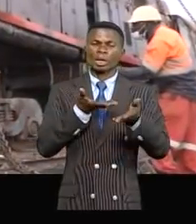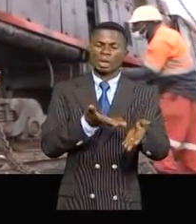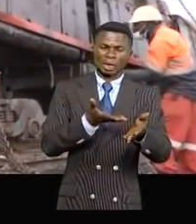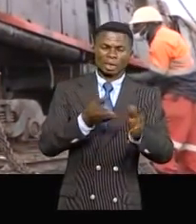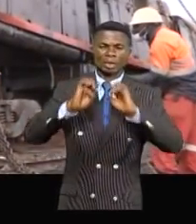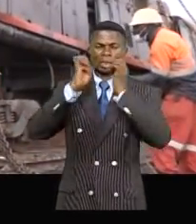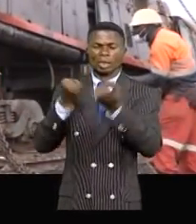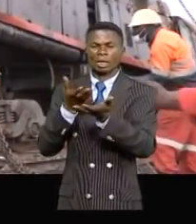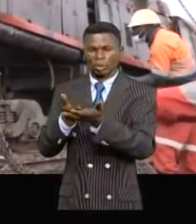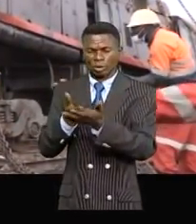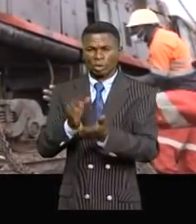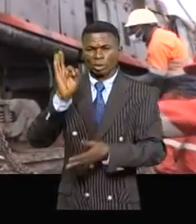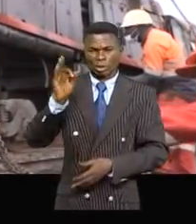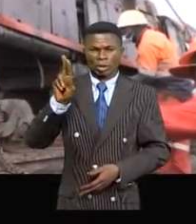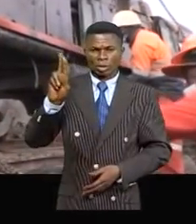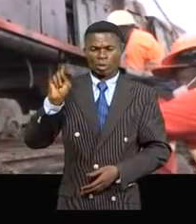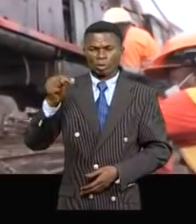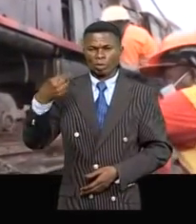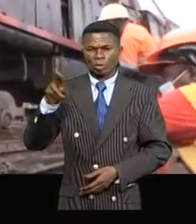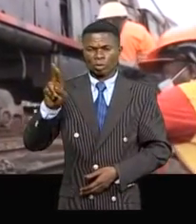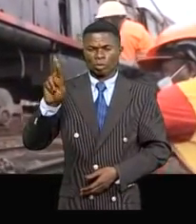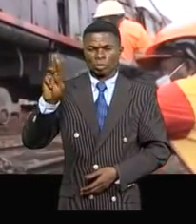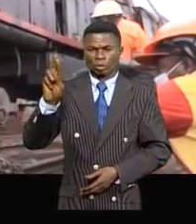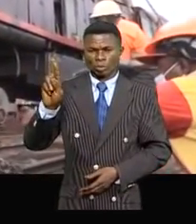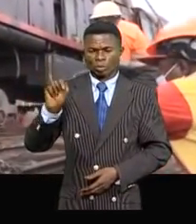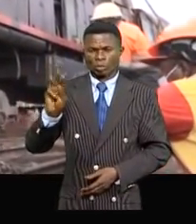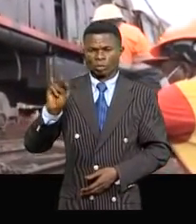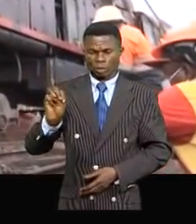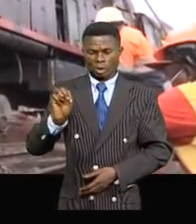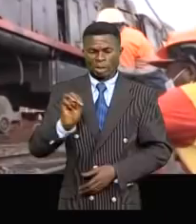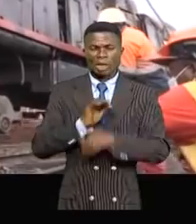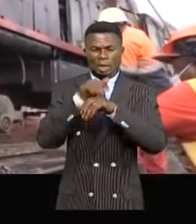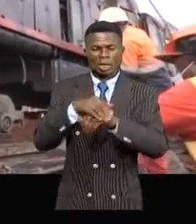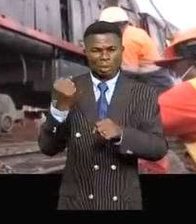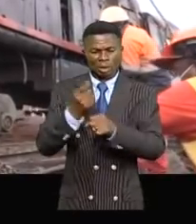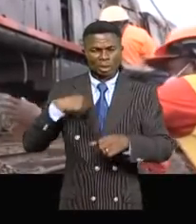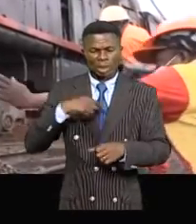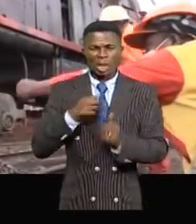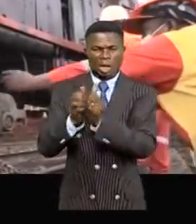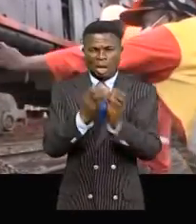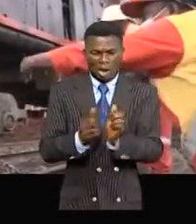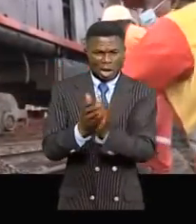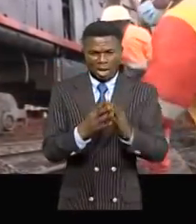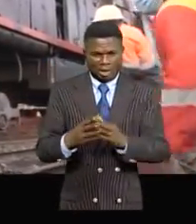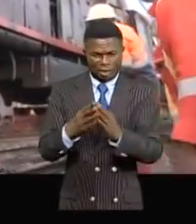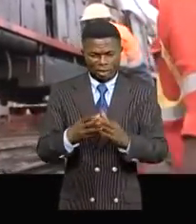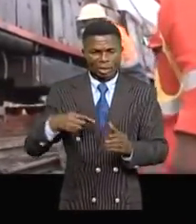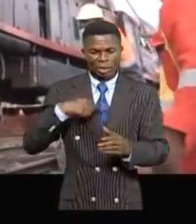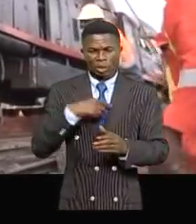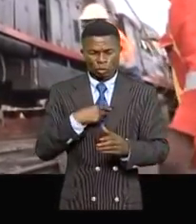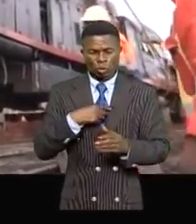a pratiquement mis la main à la pâte et ensemble nous avons